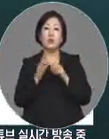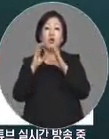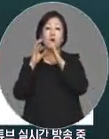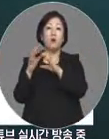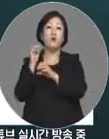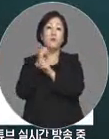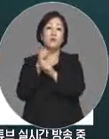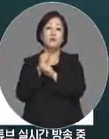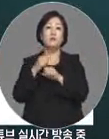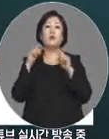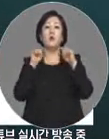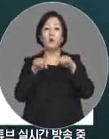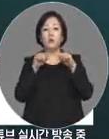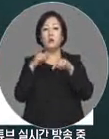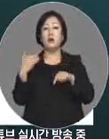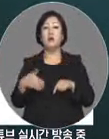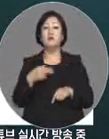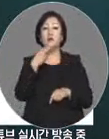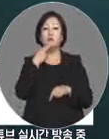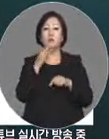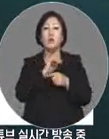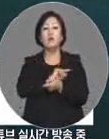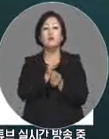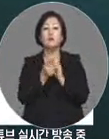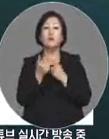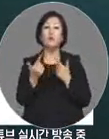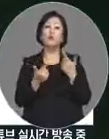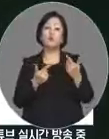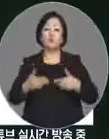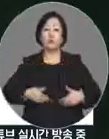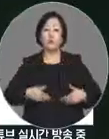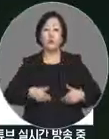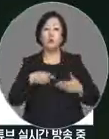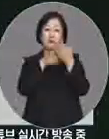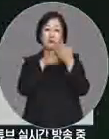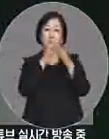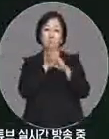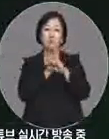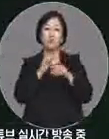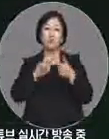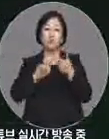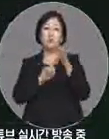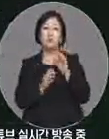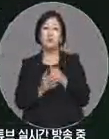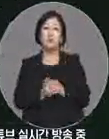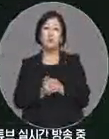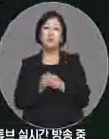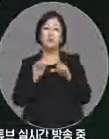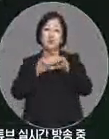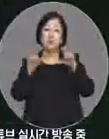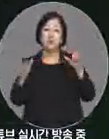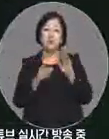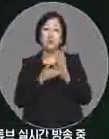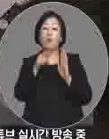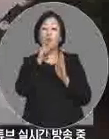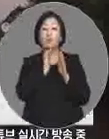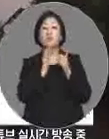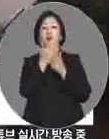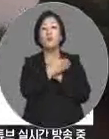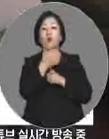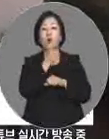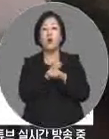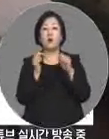논의조차 이뤄지지 않고 있어 속도조절이 필요하다는 목소리도 없다 고 있습니다 이런 가운데 일부 군 화재 보호 단체의 선